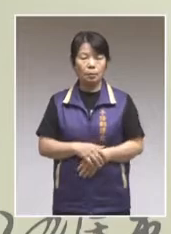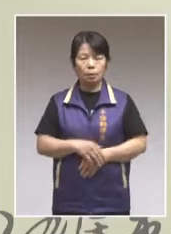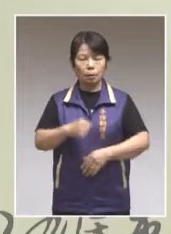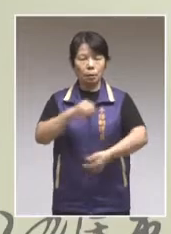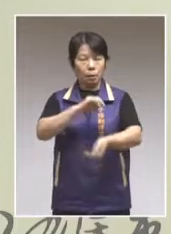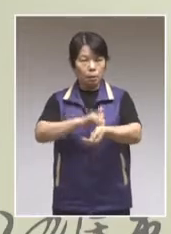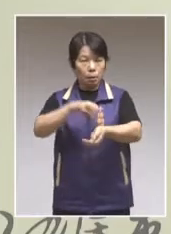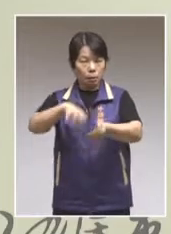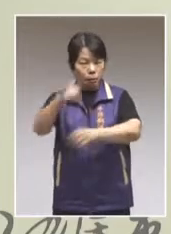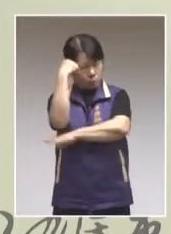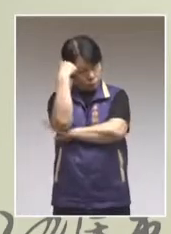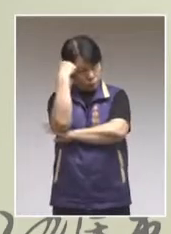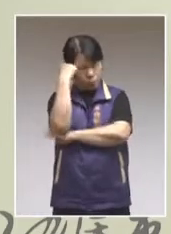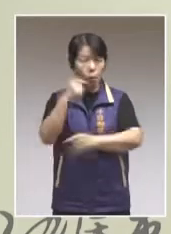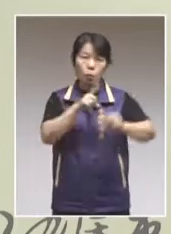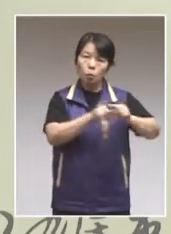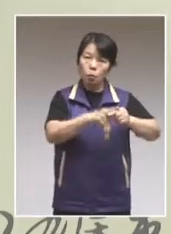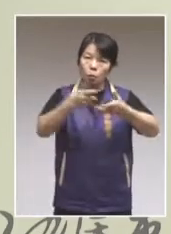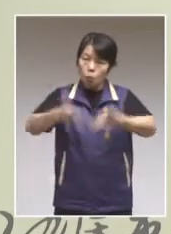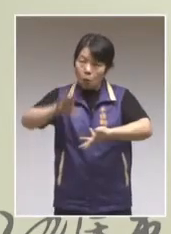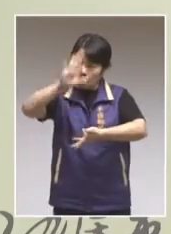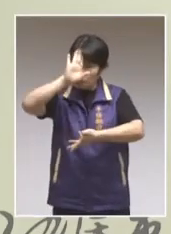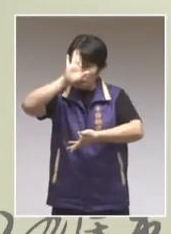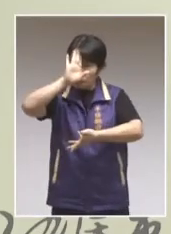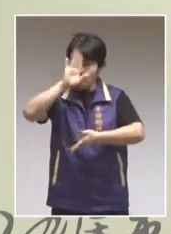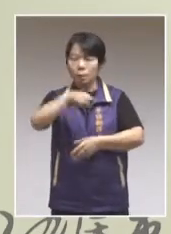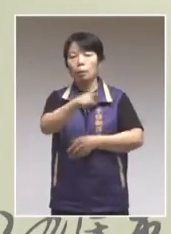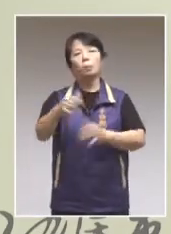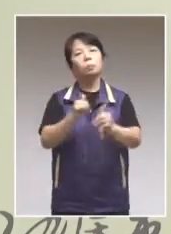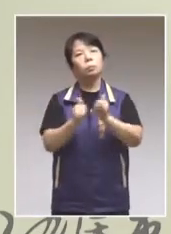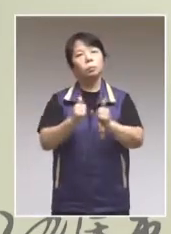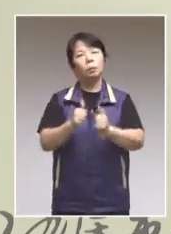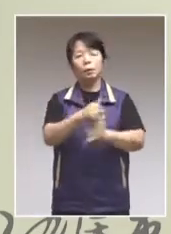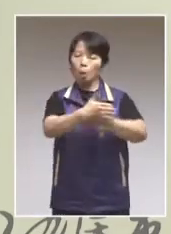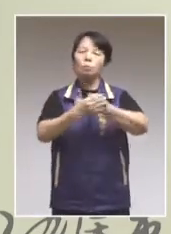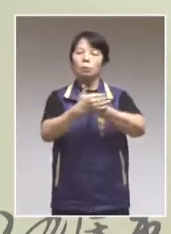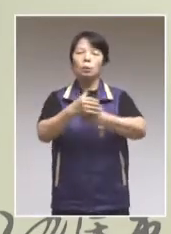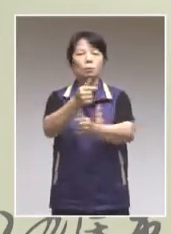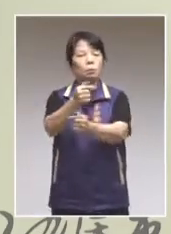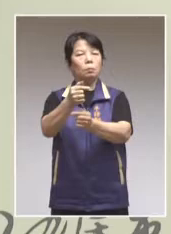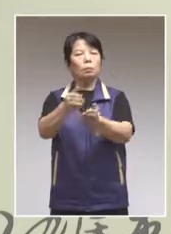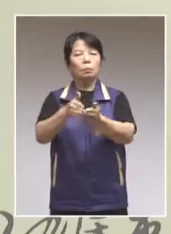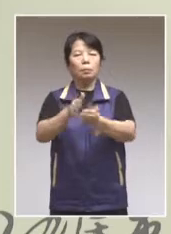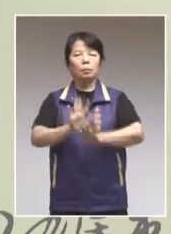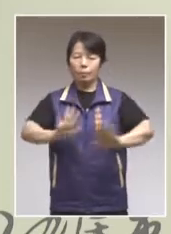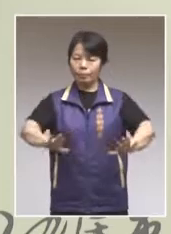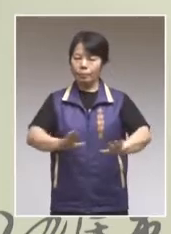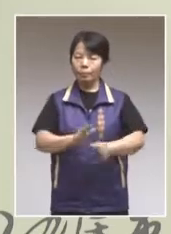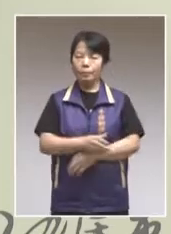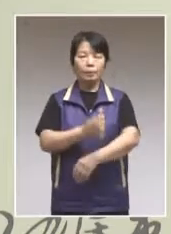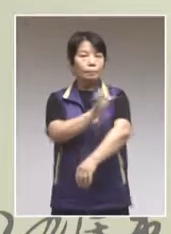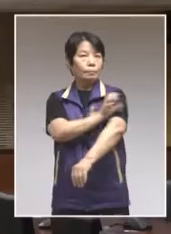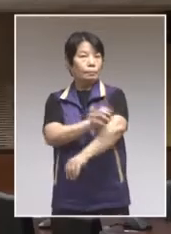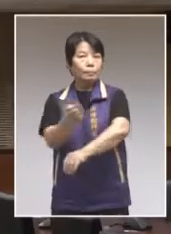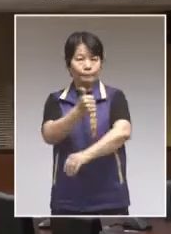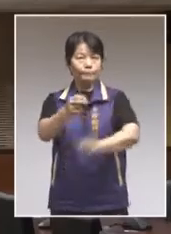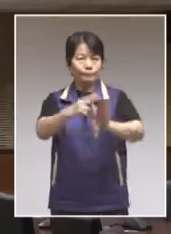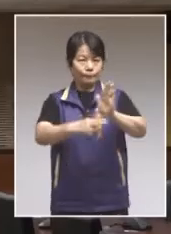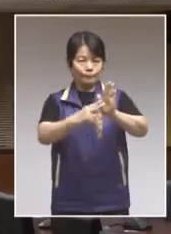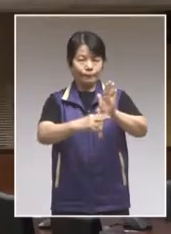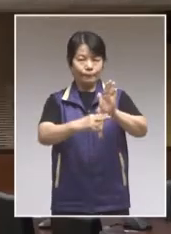院的、啊、重症中重症的这个市民可以受到最好的照顾。好、哦，那我先请潘检机来跟大家说明